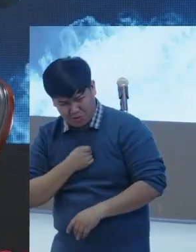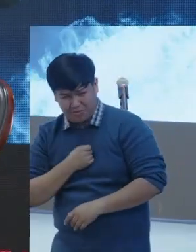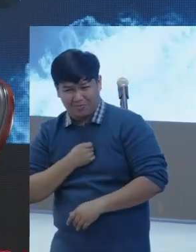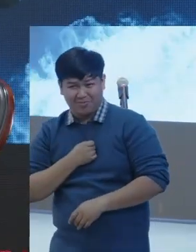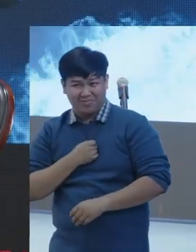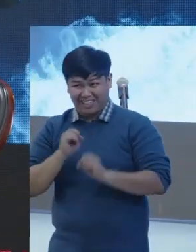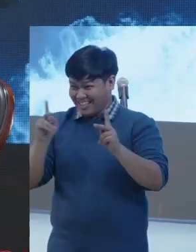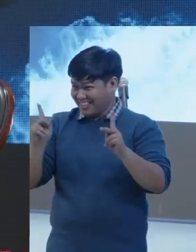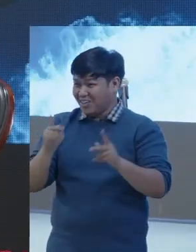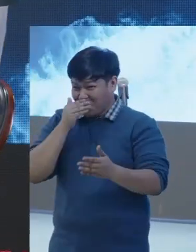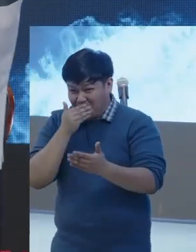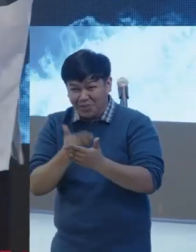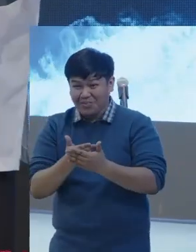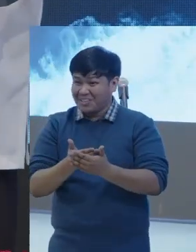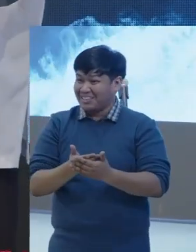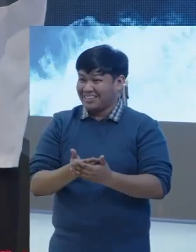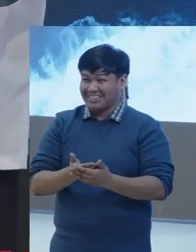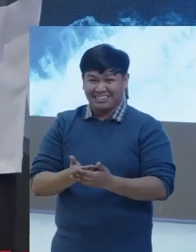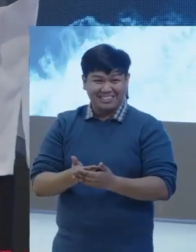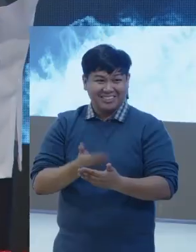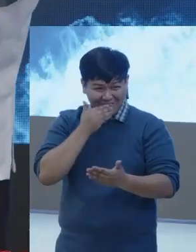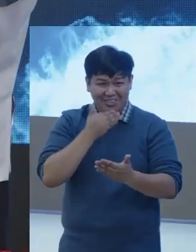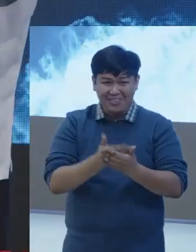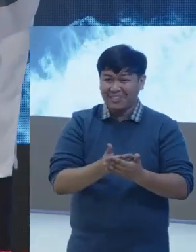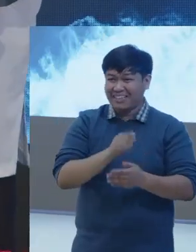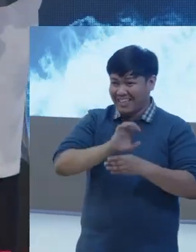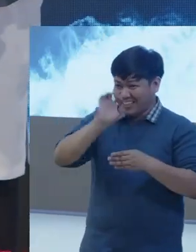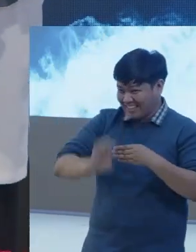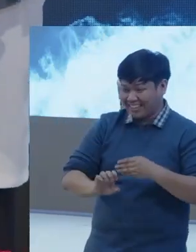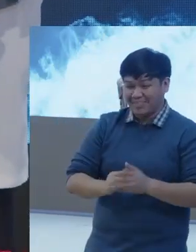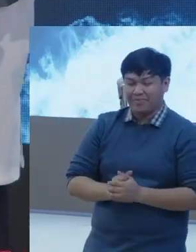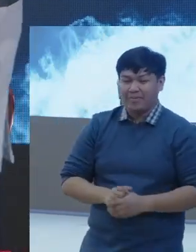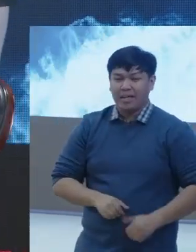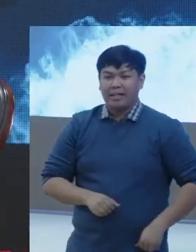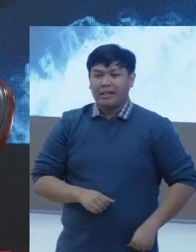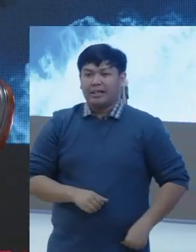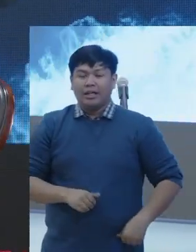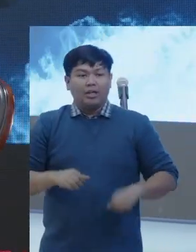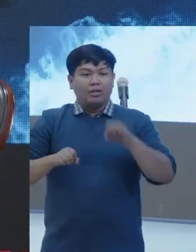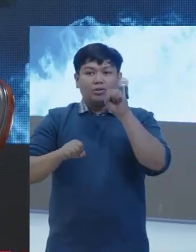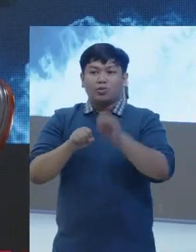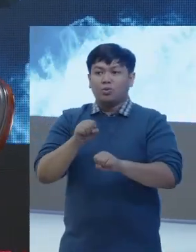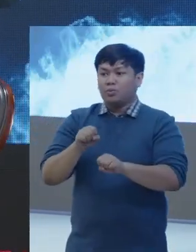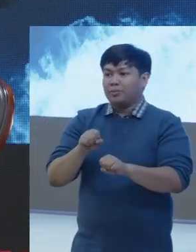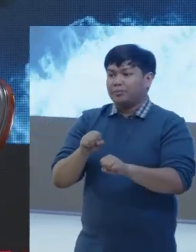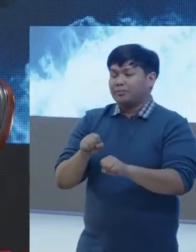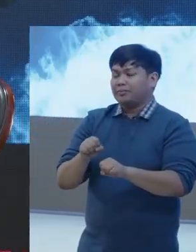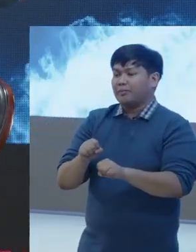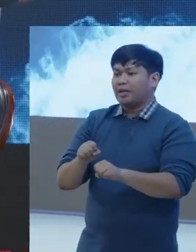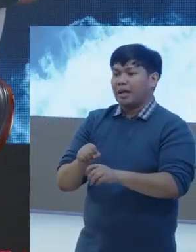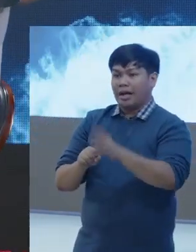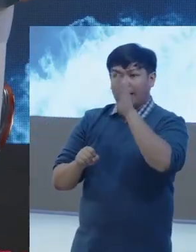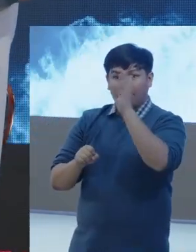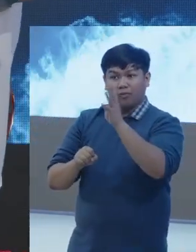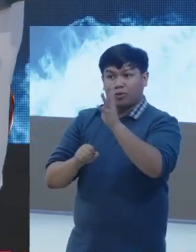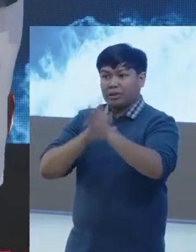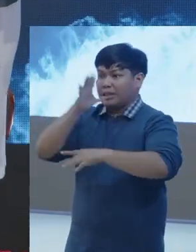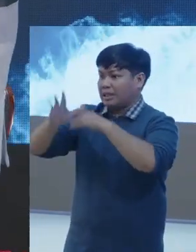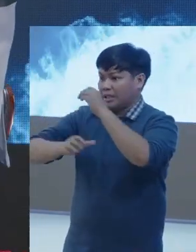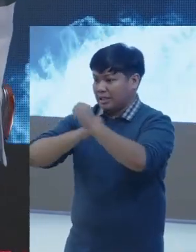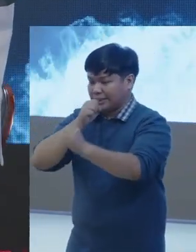ilang propeta na pinadala sa kanila, kanilang pinapatay, kanilang hindi pinakikinggan. In 40